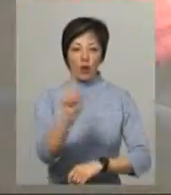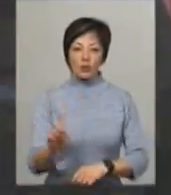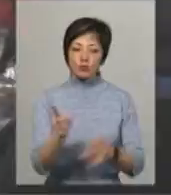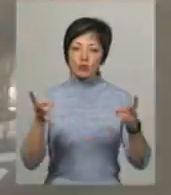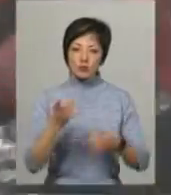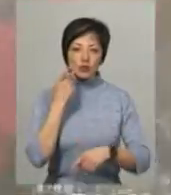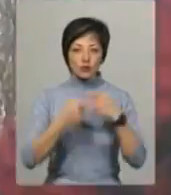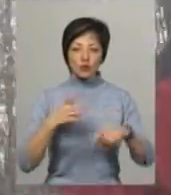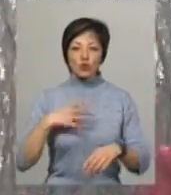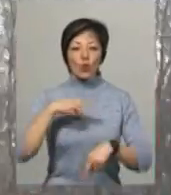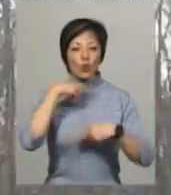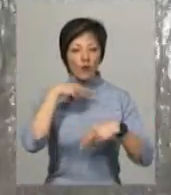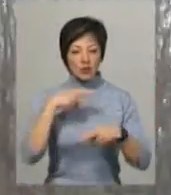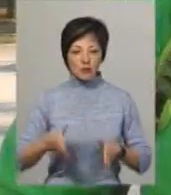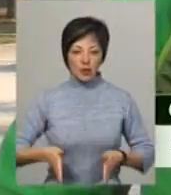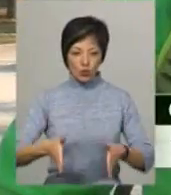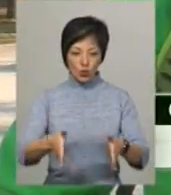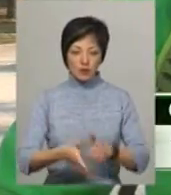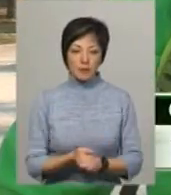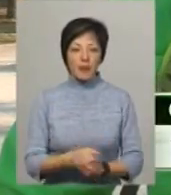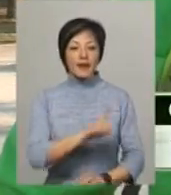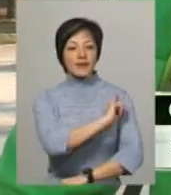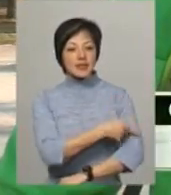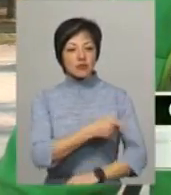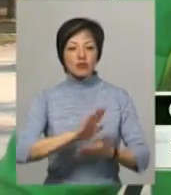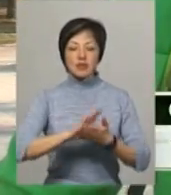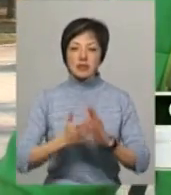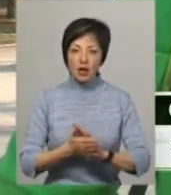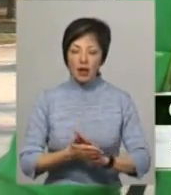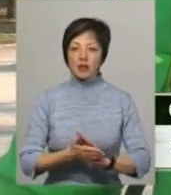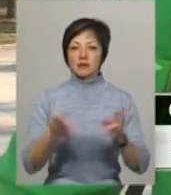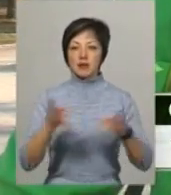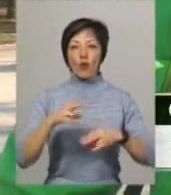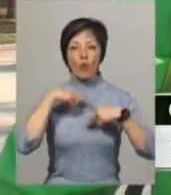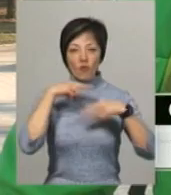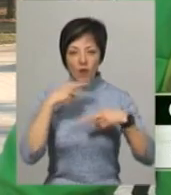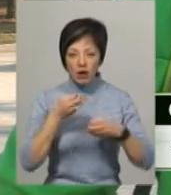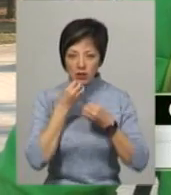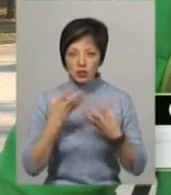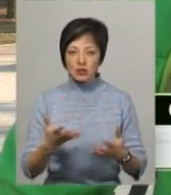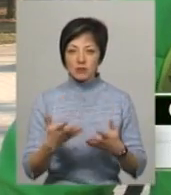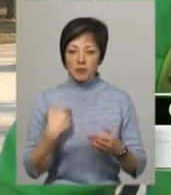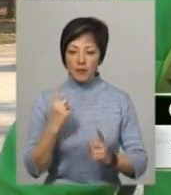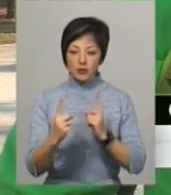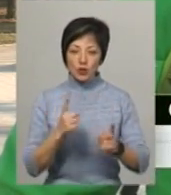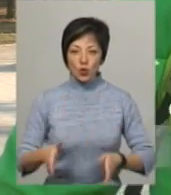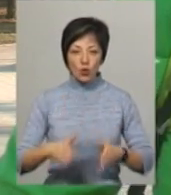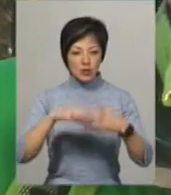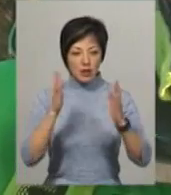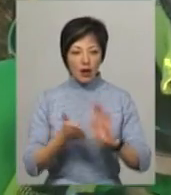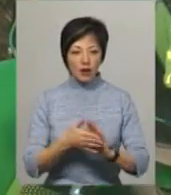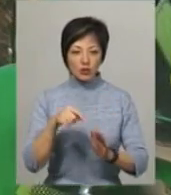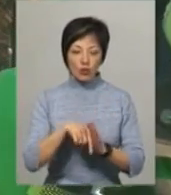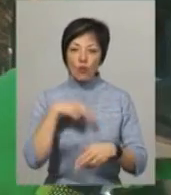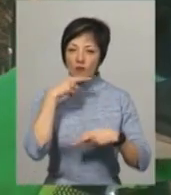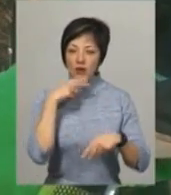Потрібно завжди бути уважними на дорозі. Фізичний стан, уважність, ми ж пересуваємося по дорогам загального значення.